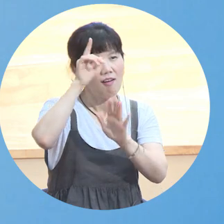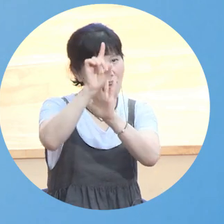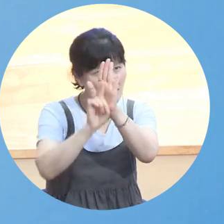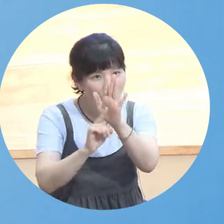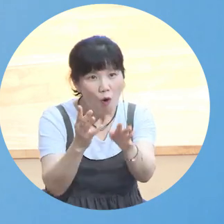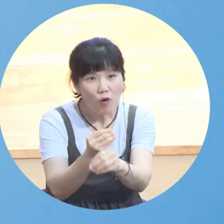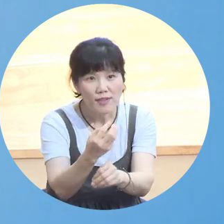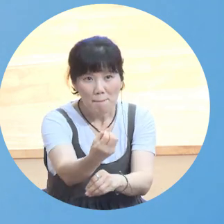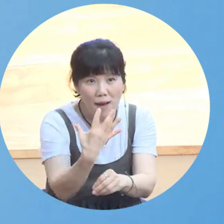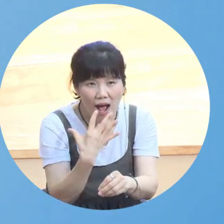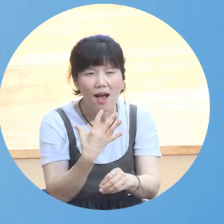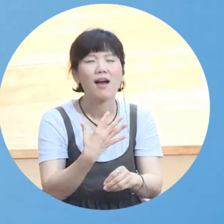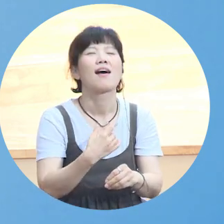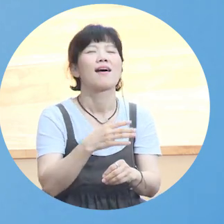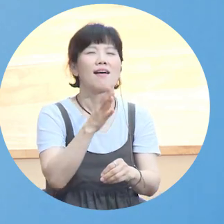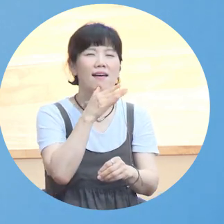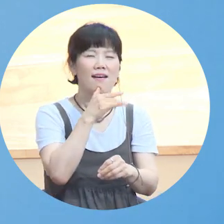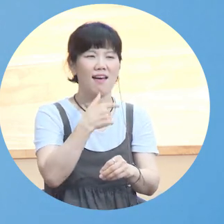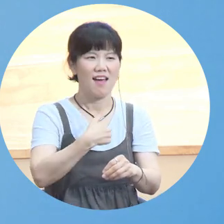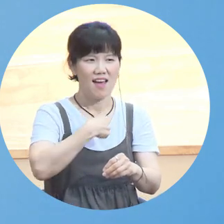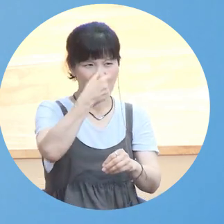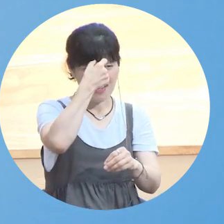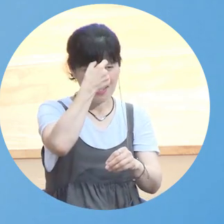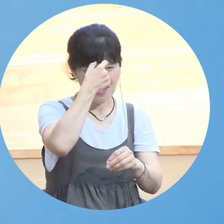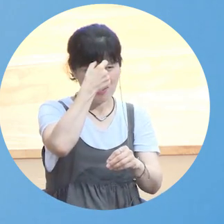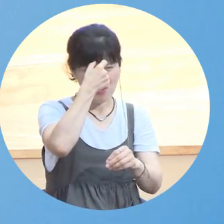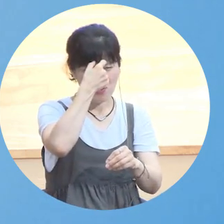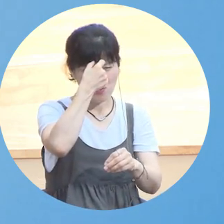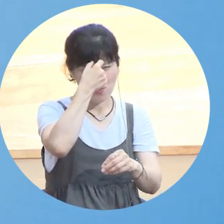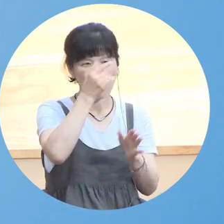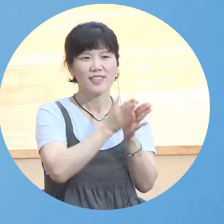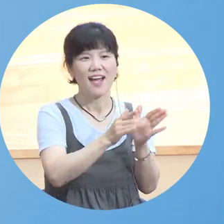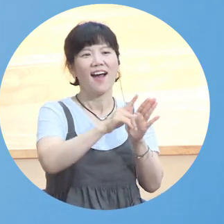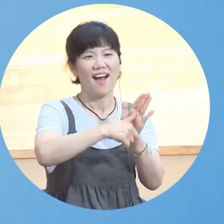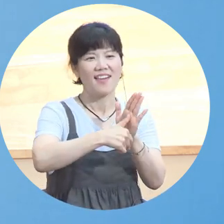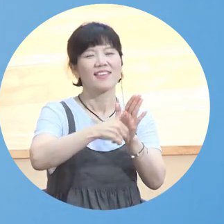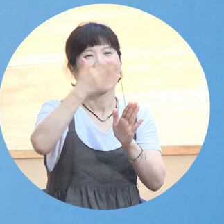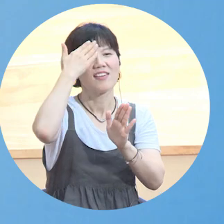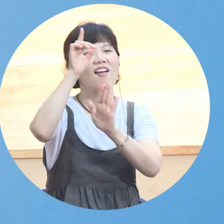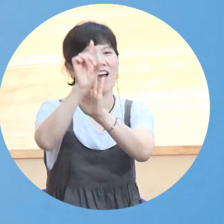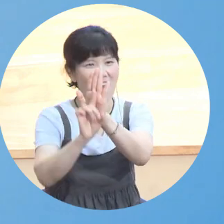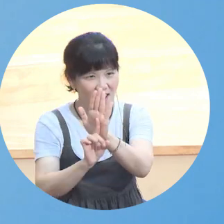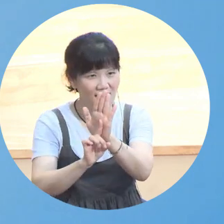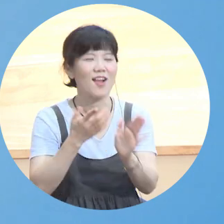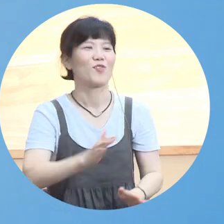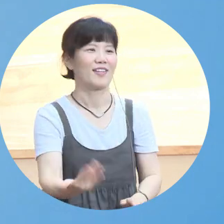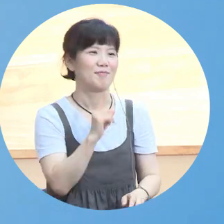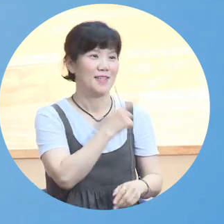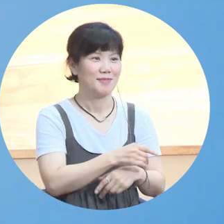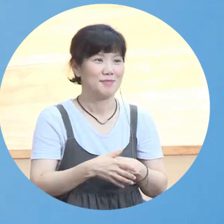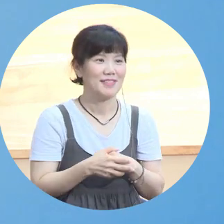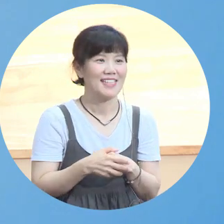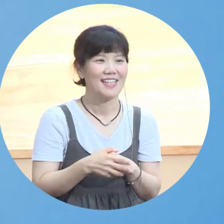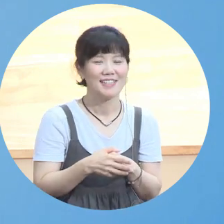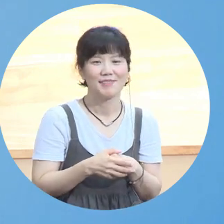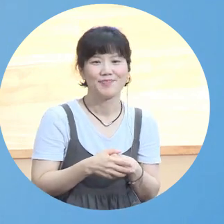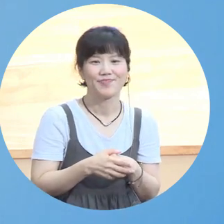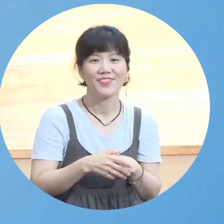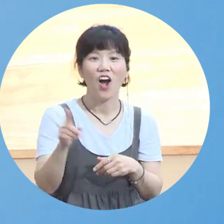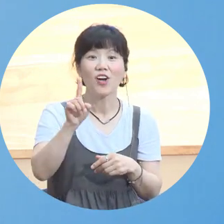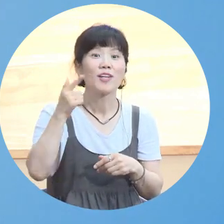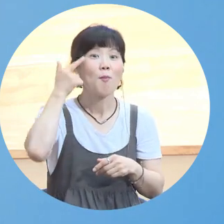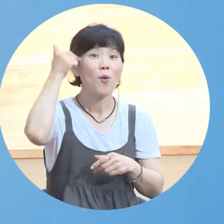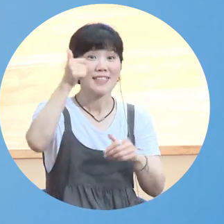시작될 때 열이 내려 같구요 말씀의 결론은 해 줄게요 여러분 어떤 목사님이 여 자기의 신앙고백서 를 통해